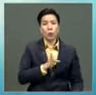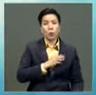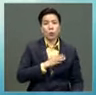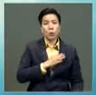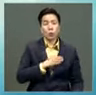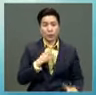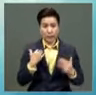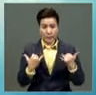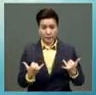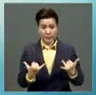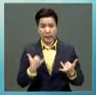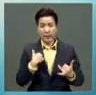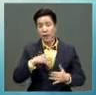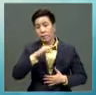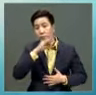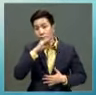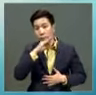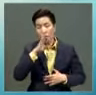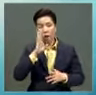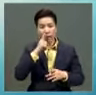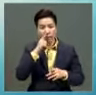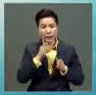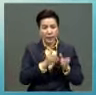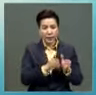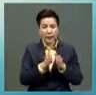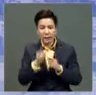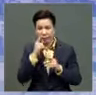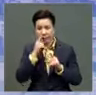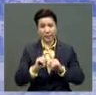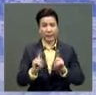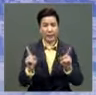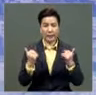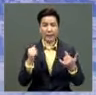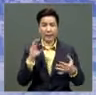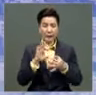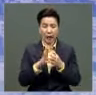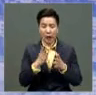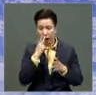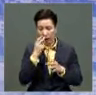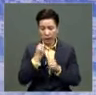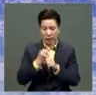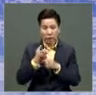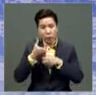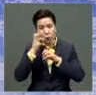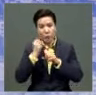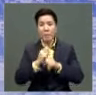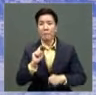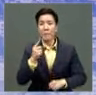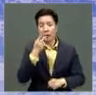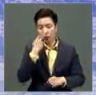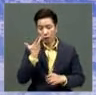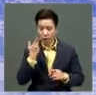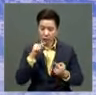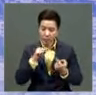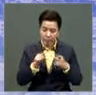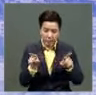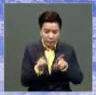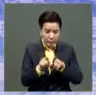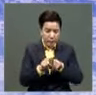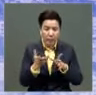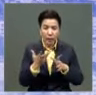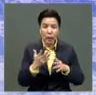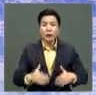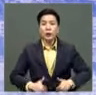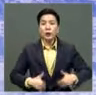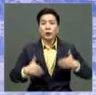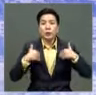มาเนี่ยถ้าไม่ได้อยู่ในเส้นทางอะไรต่างๆเหล่านี้ก็อาจจะมีการทบทวนได้เร็วขึ้นแล้วก็กลับมาสู่ชีวิต